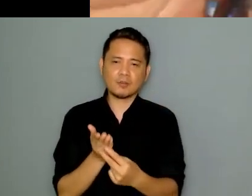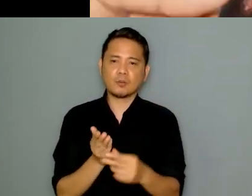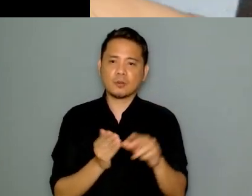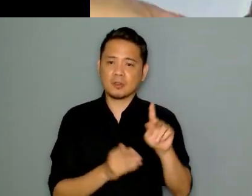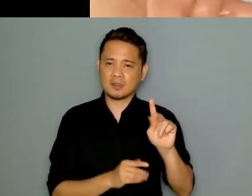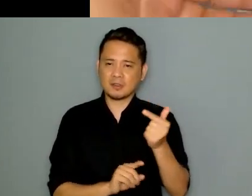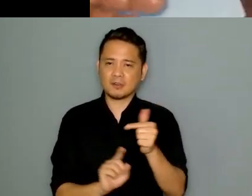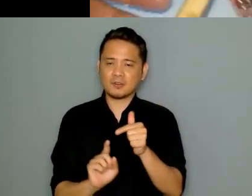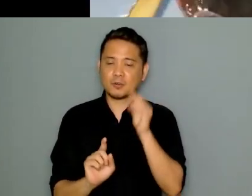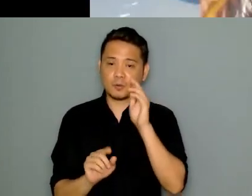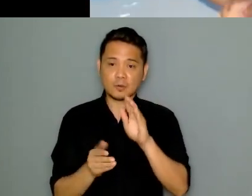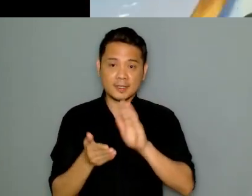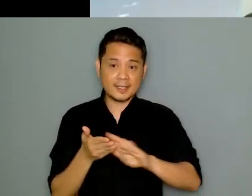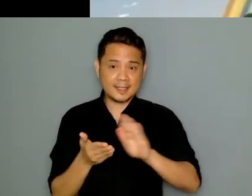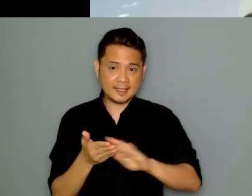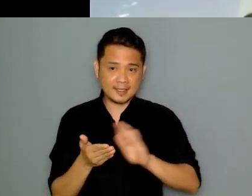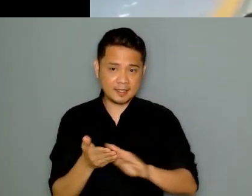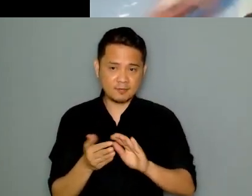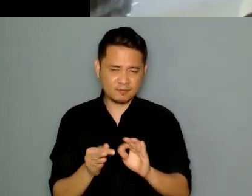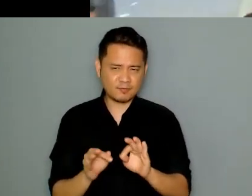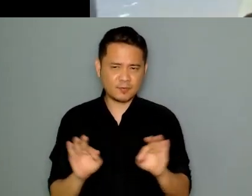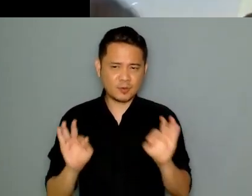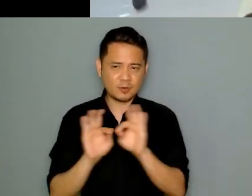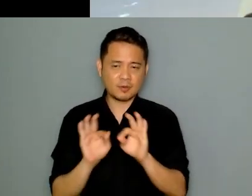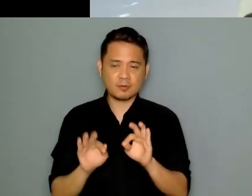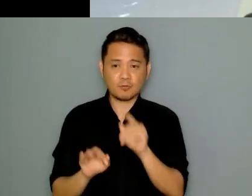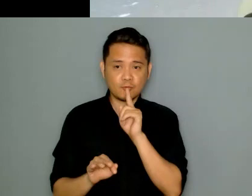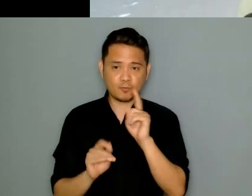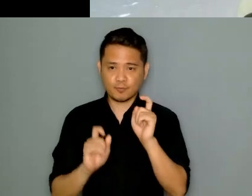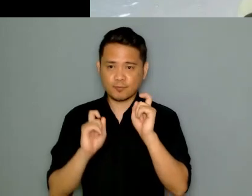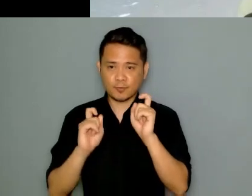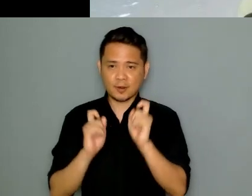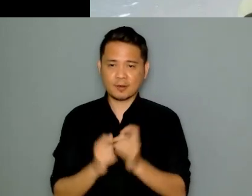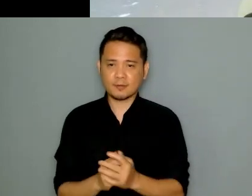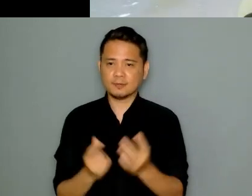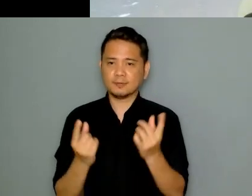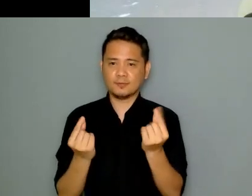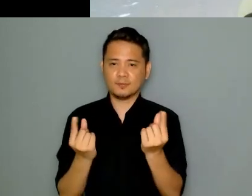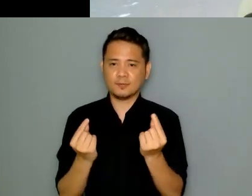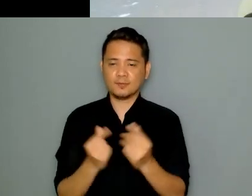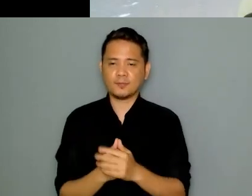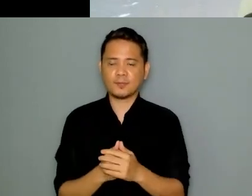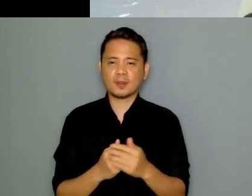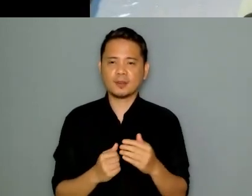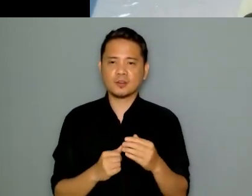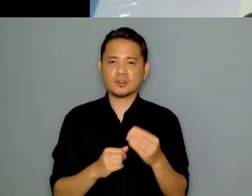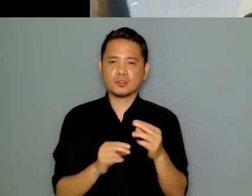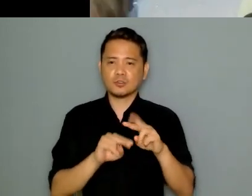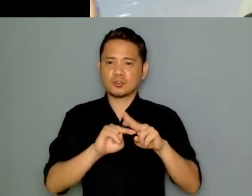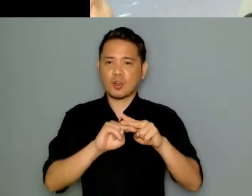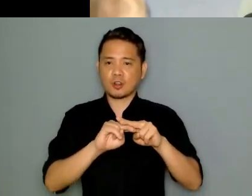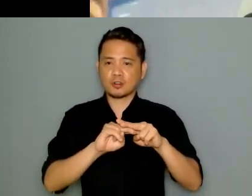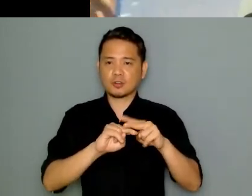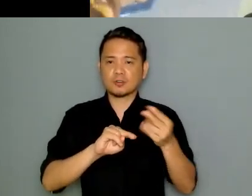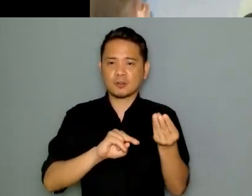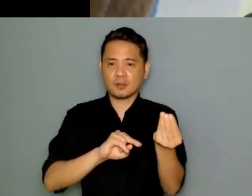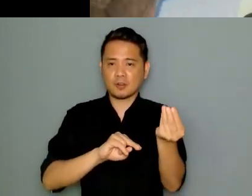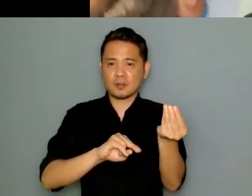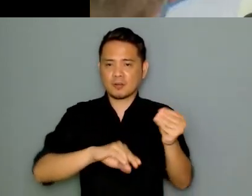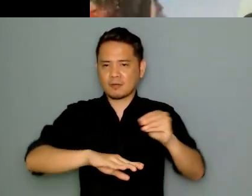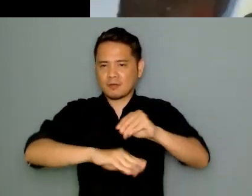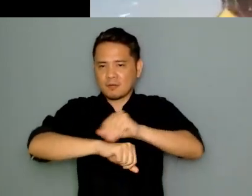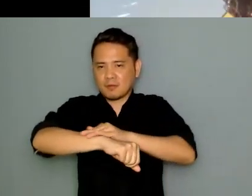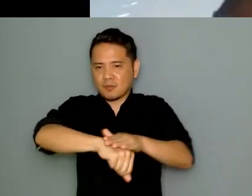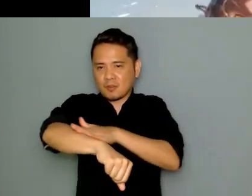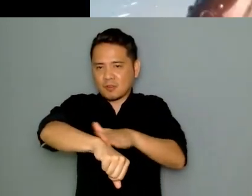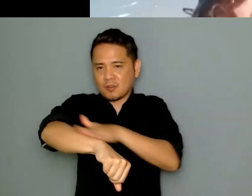siya. Sa paglilinis naman ito ay mabilis lamang. Lalagyan natin siya ng maraming asin at ikukuskus natin sa kanyang balat para matanggal